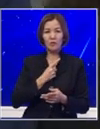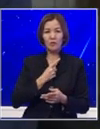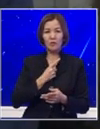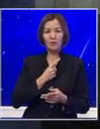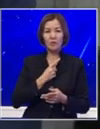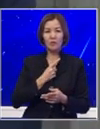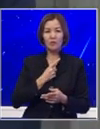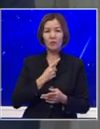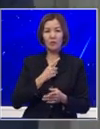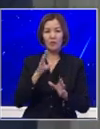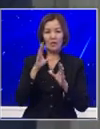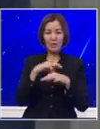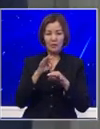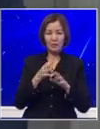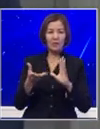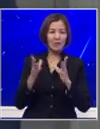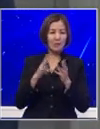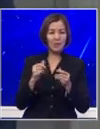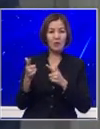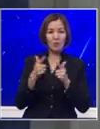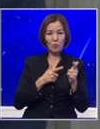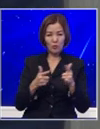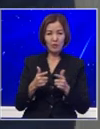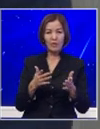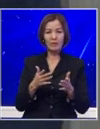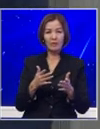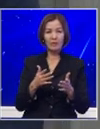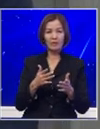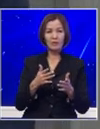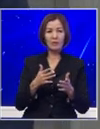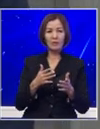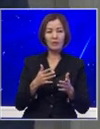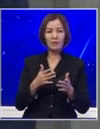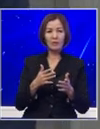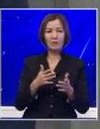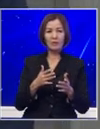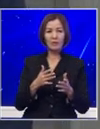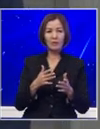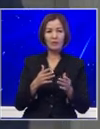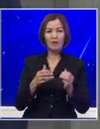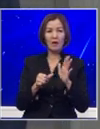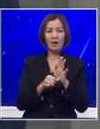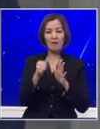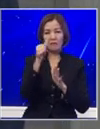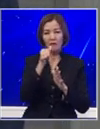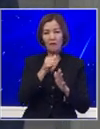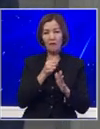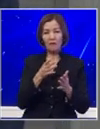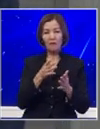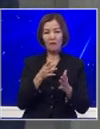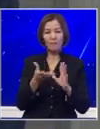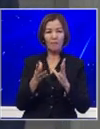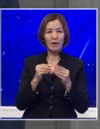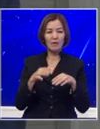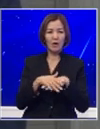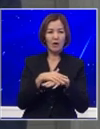Және экспертиза бәрі орындалды. ПЗ-ға да экспертизаны шықты. Соңғы 6 ай шамасында бүкіл ауыл